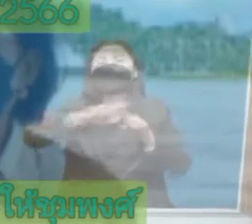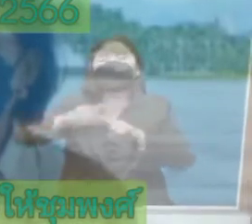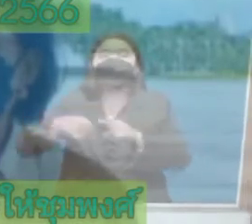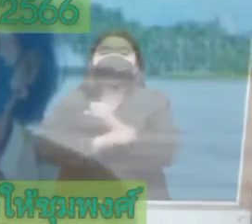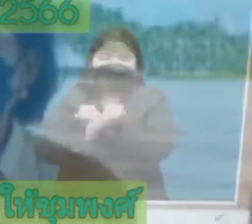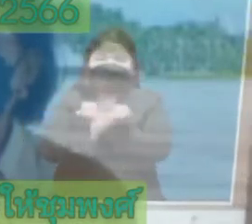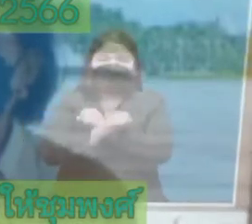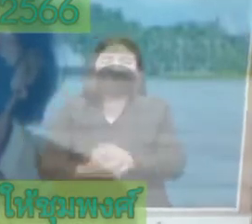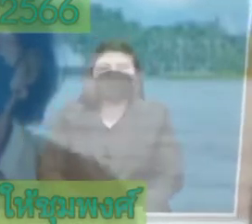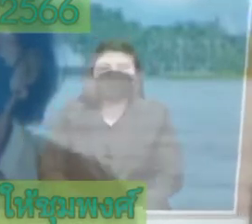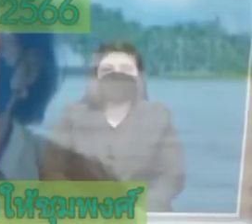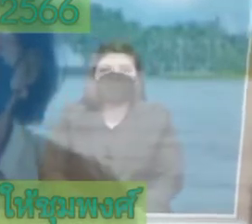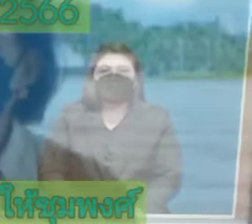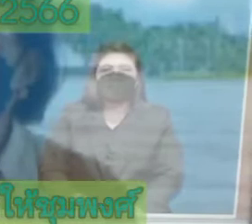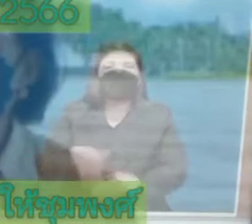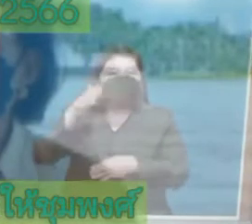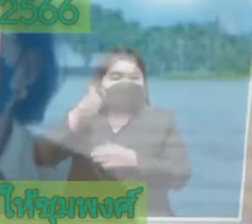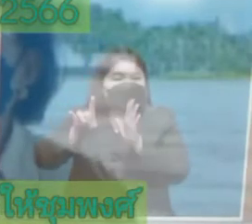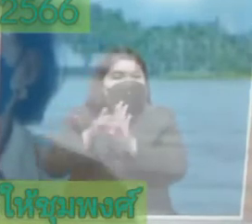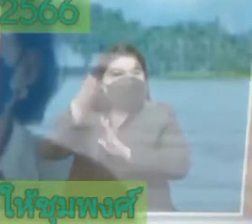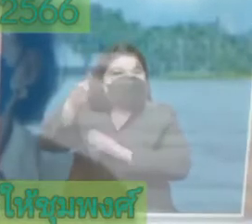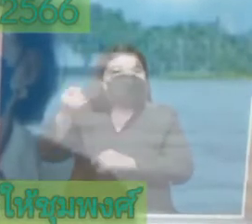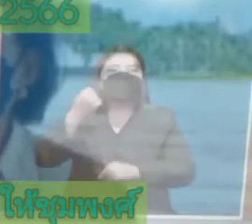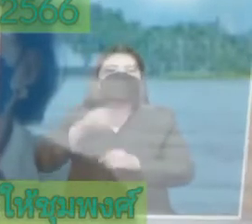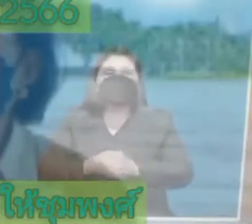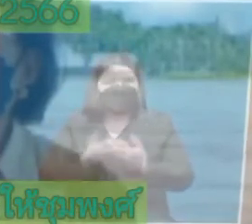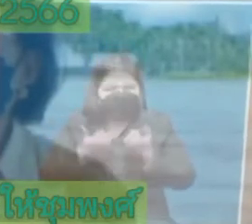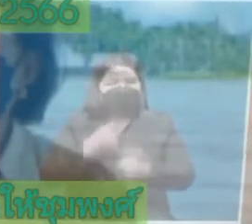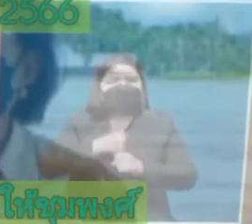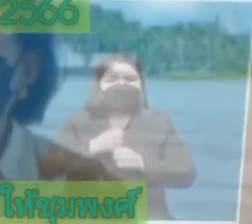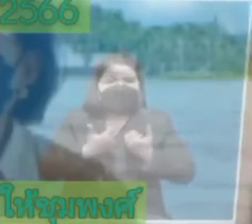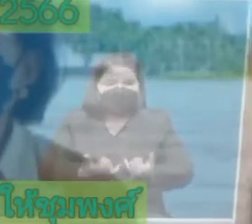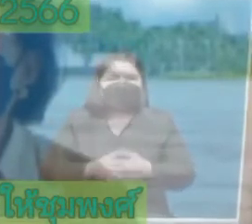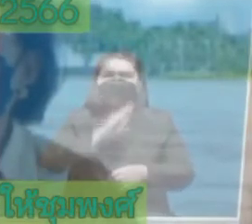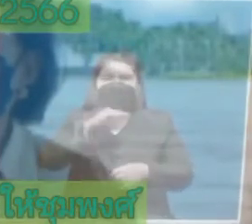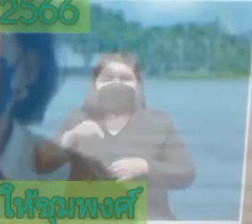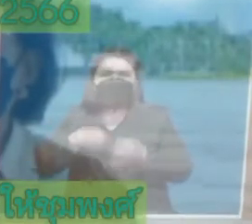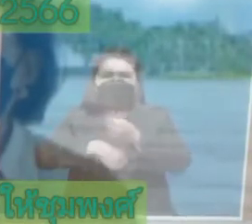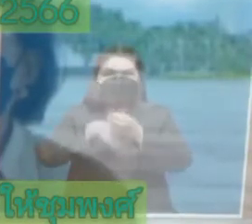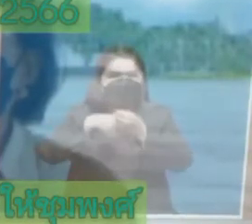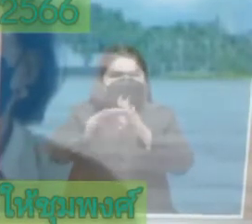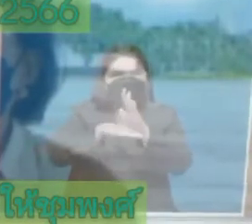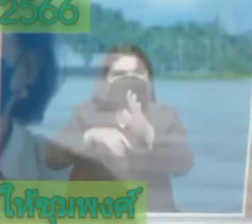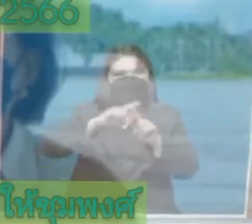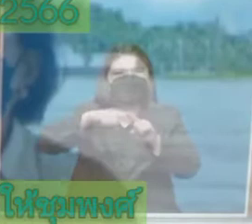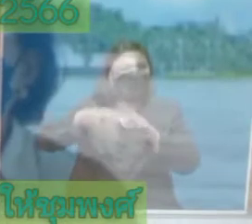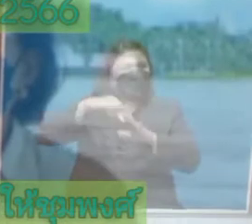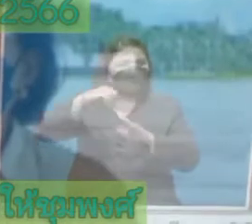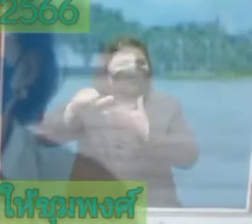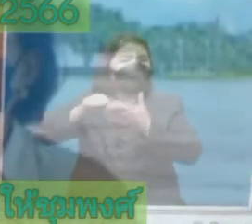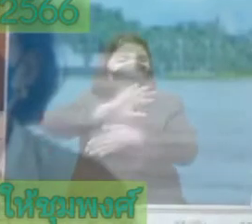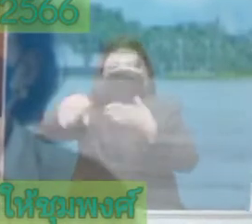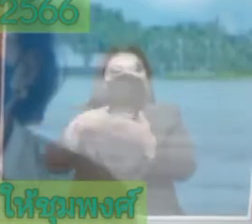องท้ายสุดก็คือเกิดความยั่งยืนมันต้องเดินอย่างนี้ทะลุทั้งหมดถ้ามีโอกาสท่านทำน